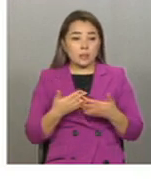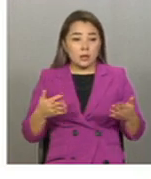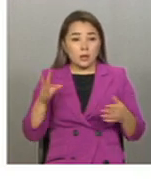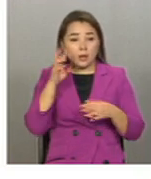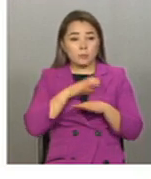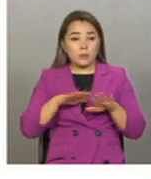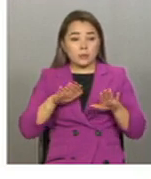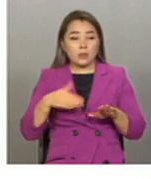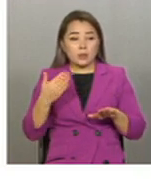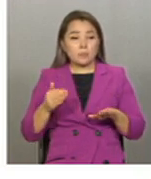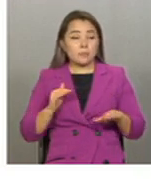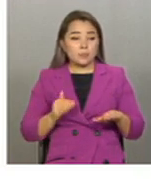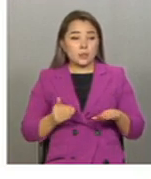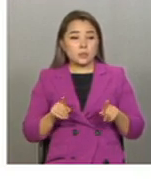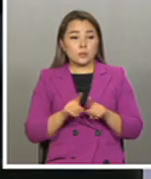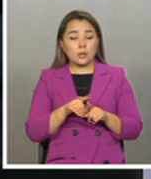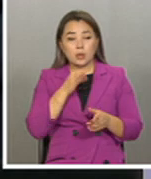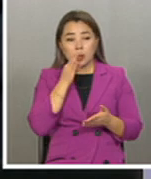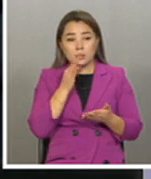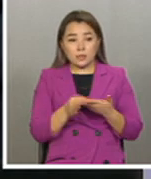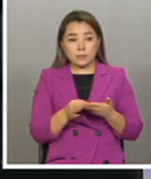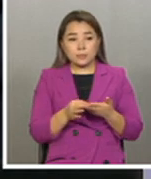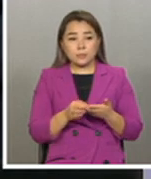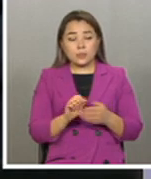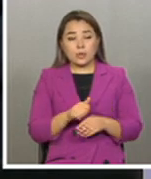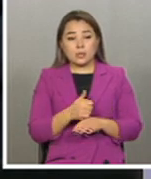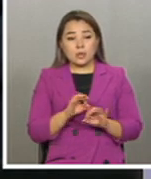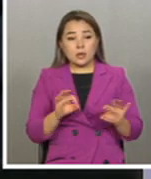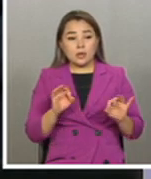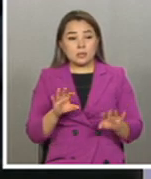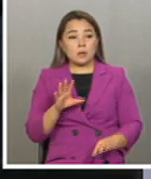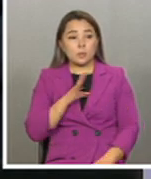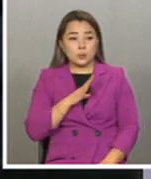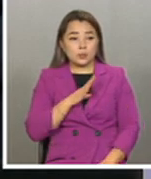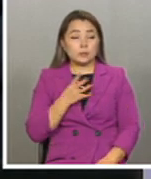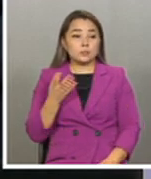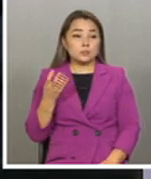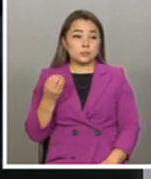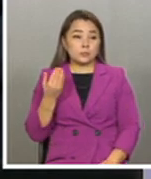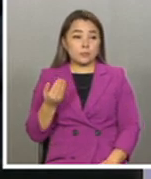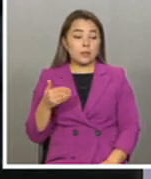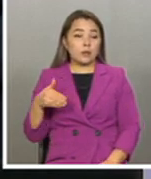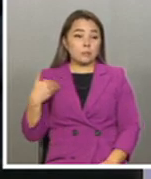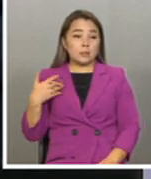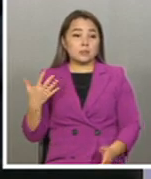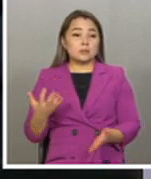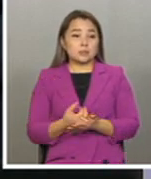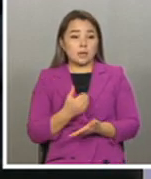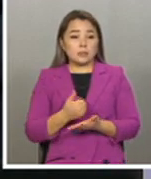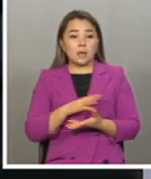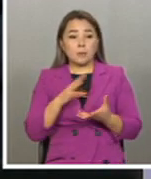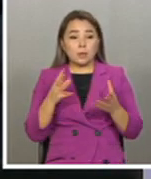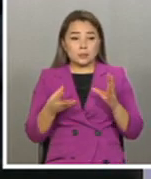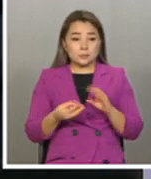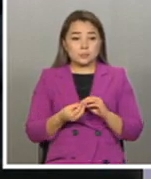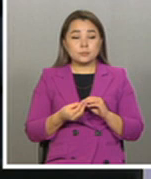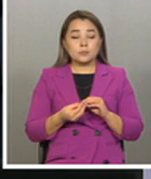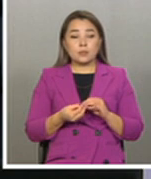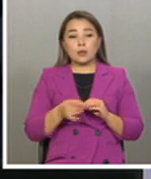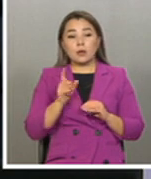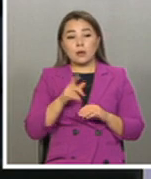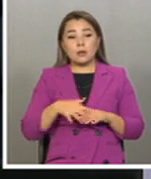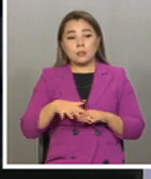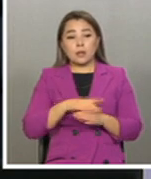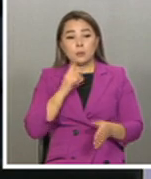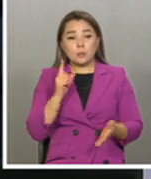мемлекеттік меншігінде болатындығы баса айтылды. Және пайдалы қазбалардың барлығы халықтың